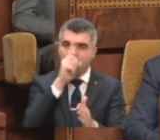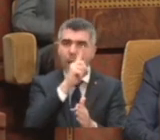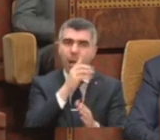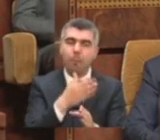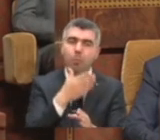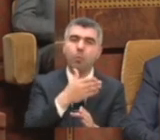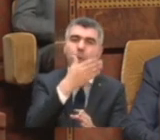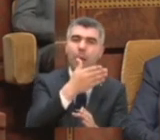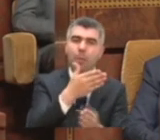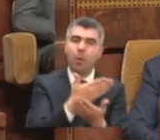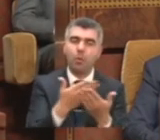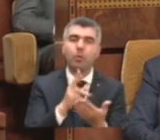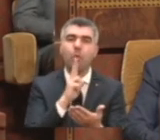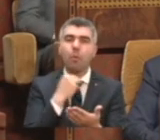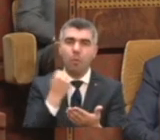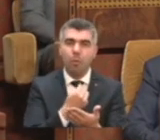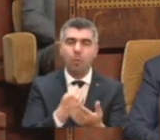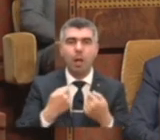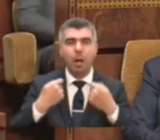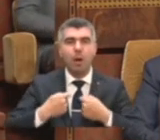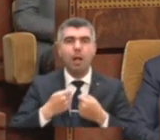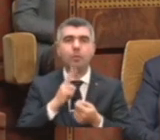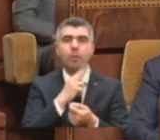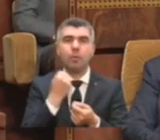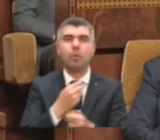كل الضمانات في الحكومة وفي الرئيس ديال الحكومة